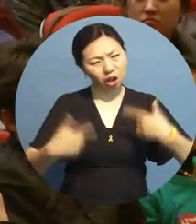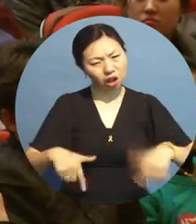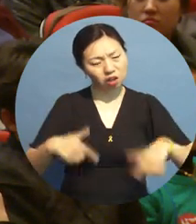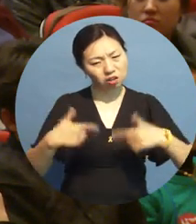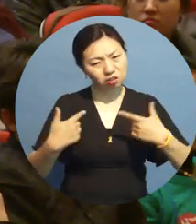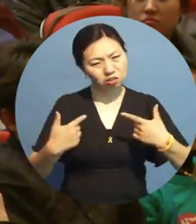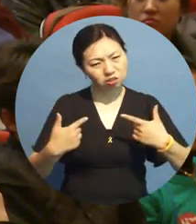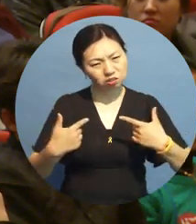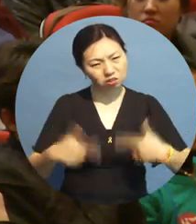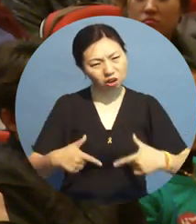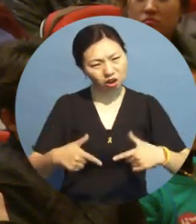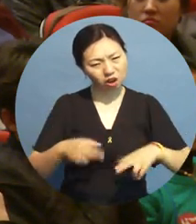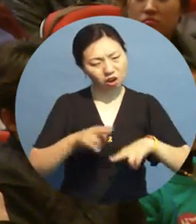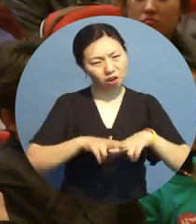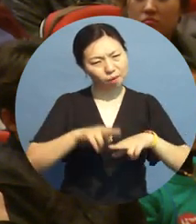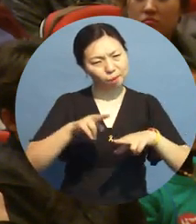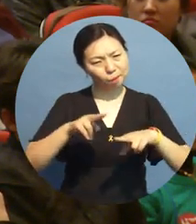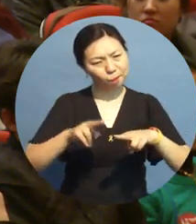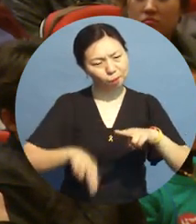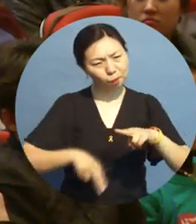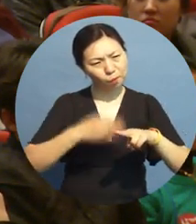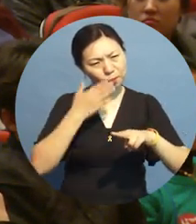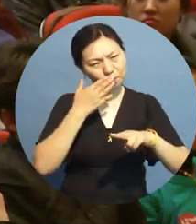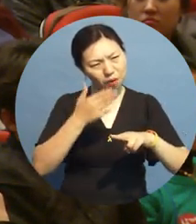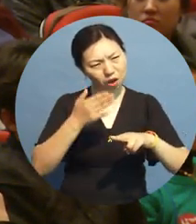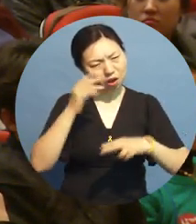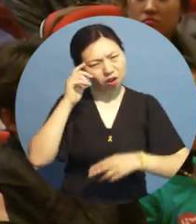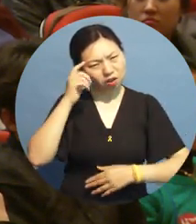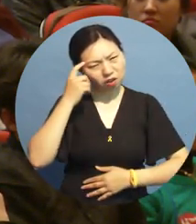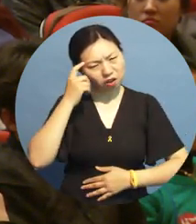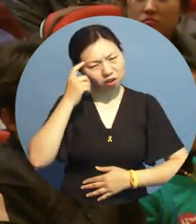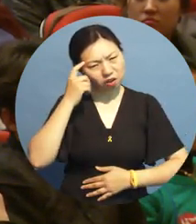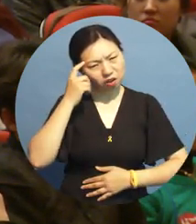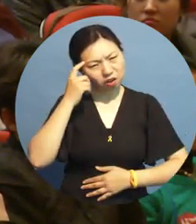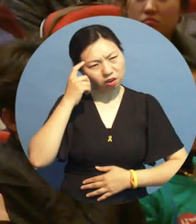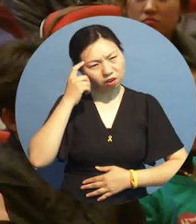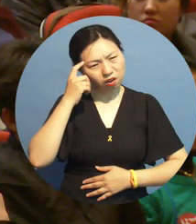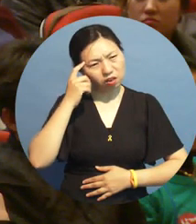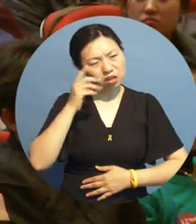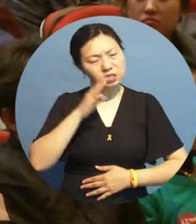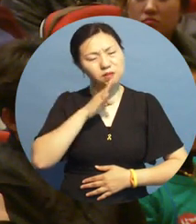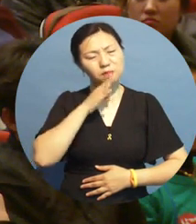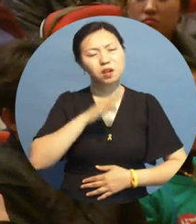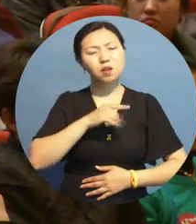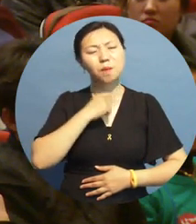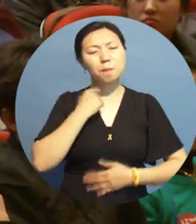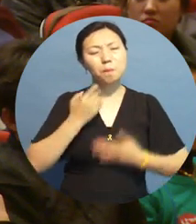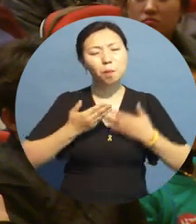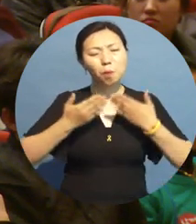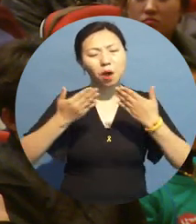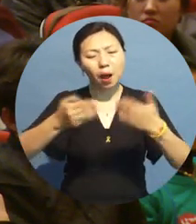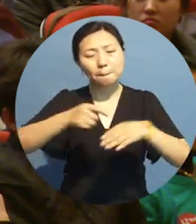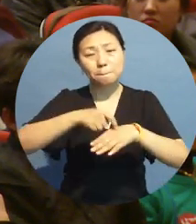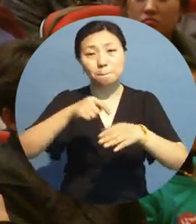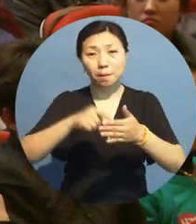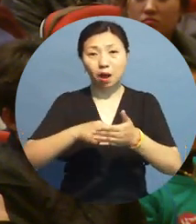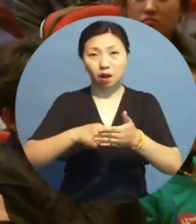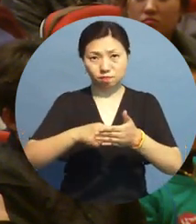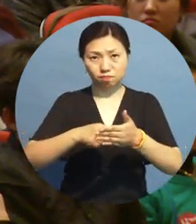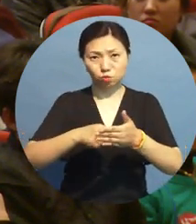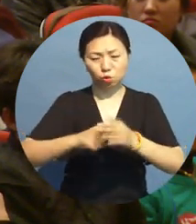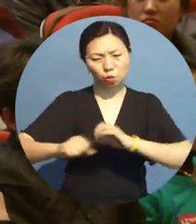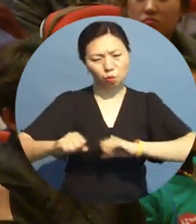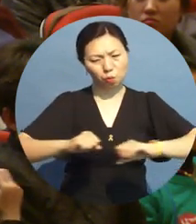언제든지 퇴직을 당할 수 있다고 봤을 때 내가 그 일을 진심으로 봉사하는 마음으로 할